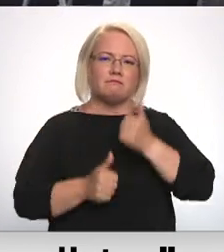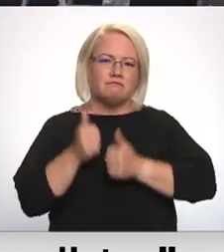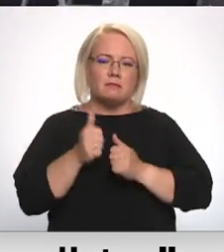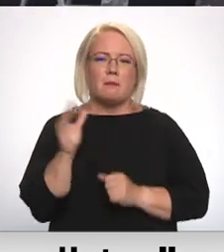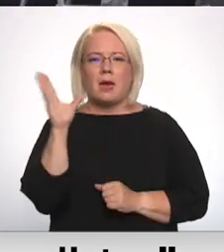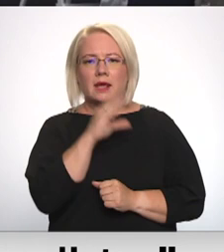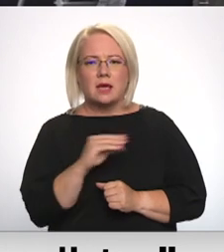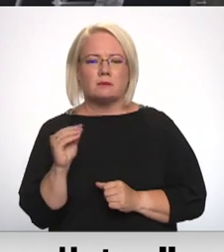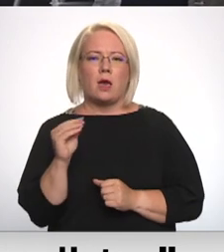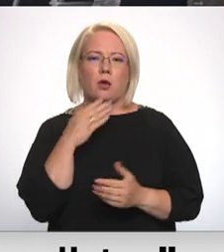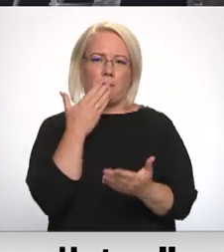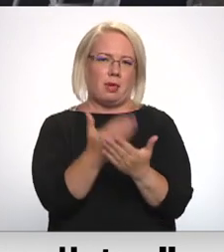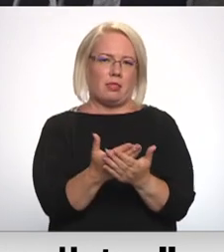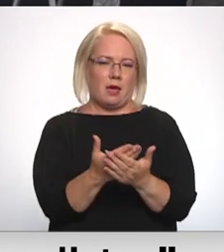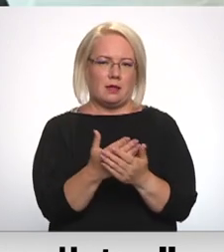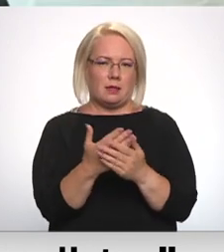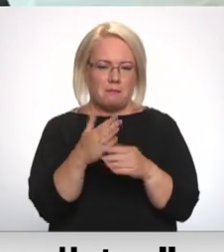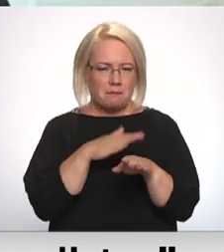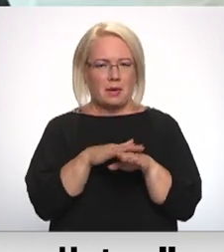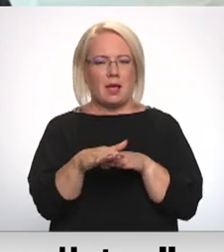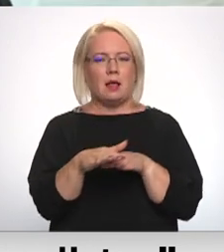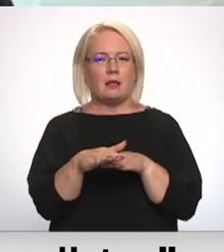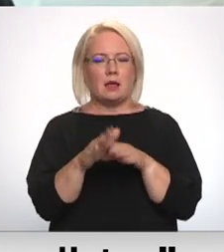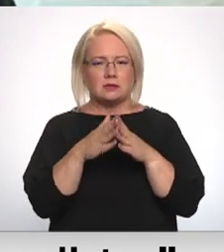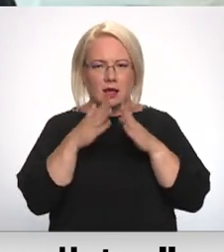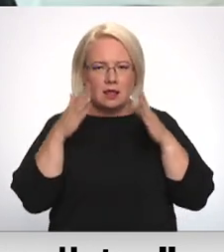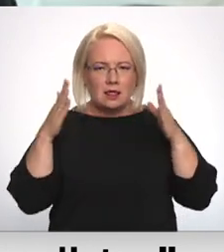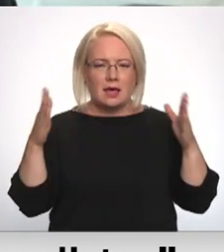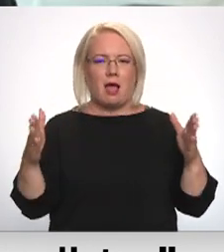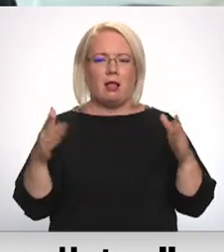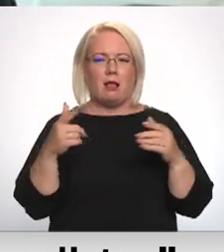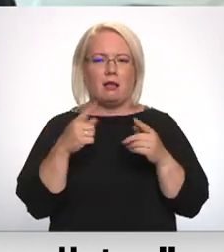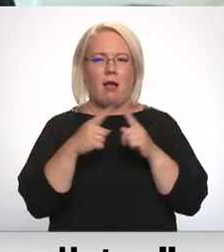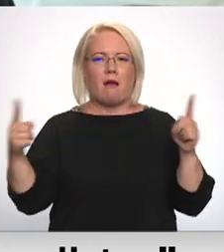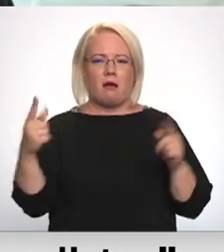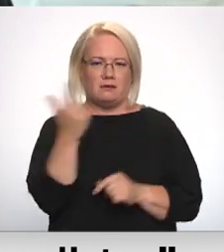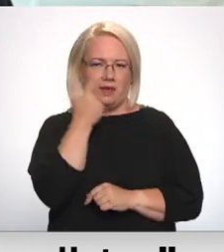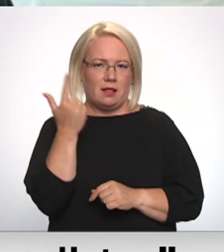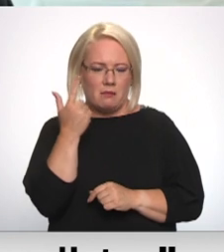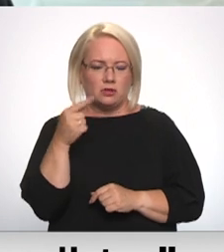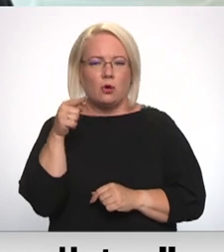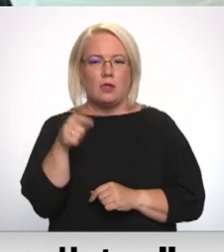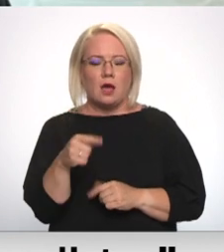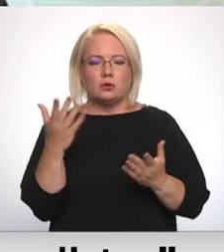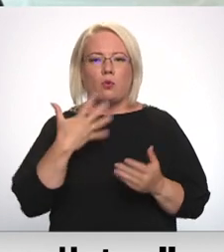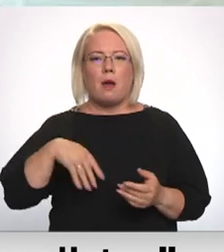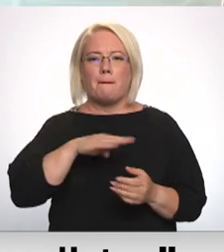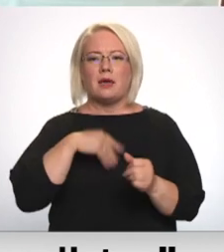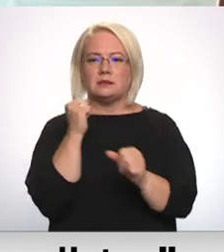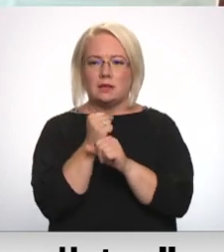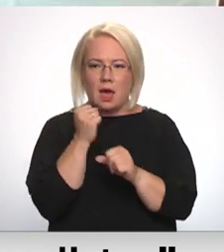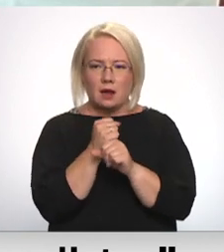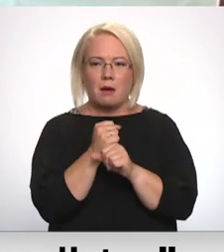iespēju pieteikt filmas, pilnmetrāžas, pilna budžeta spēlfilmu projektiem. Un šis ir tad tas, ko mēs darām,